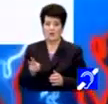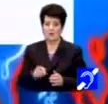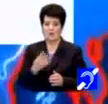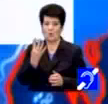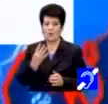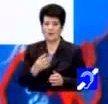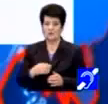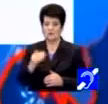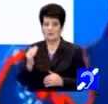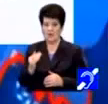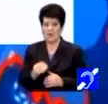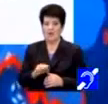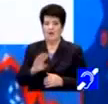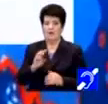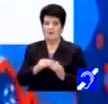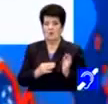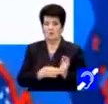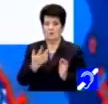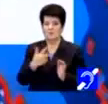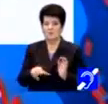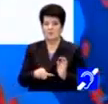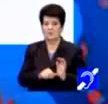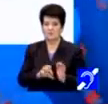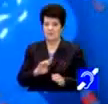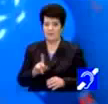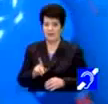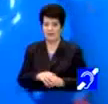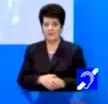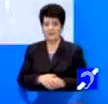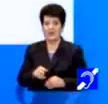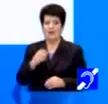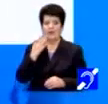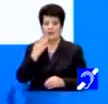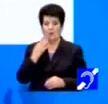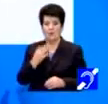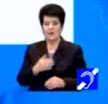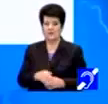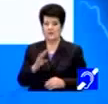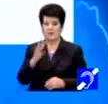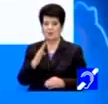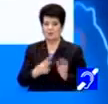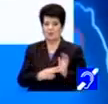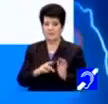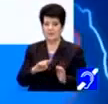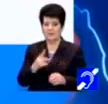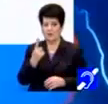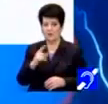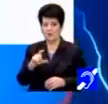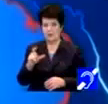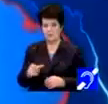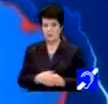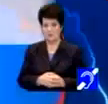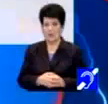cu 4 bani, astfel un euro va fi cotat la 19 lei și 36 de bani. Leul românesc va valora 4 lei și 7 bani cu un ban